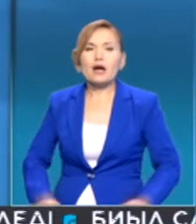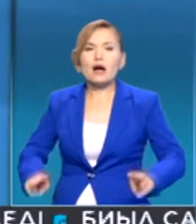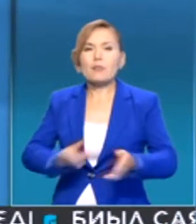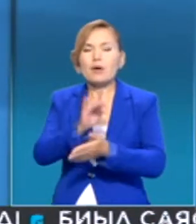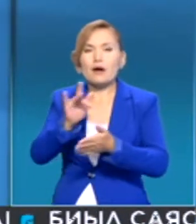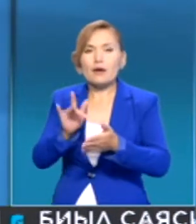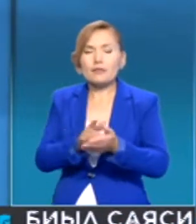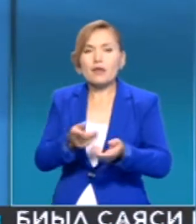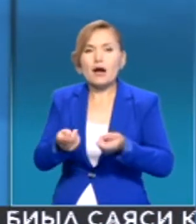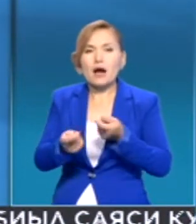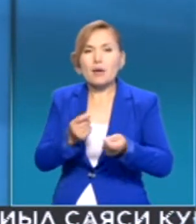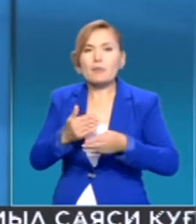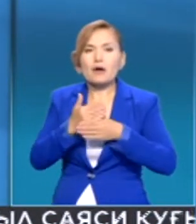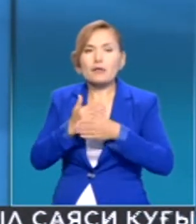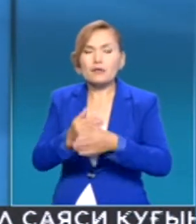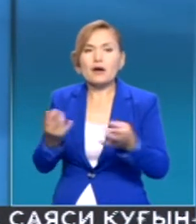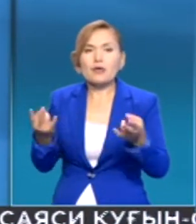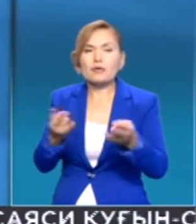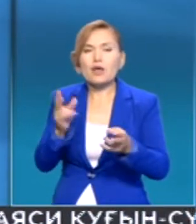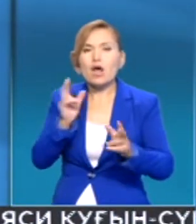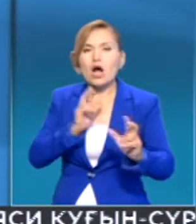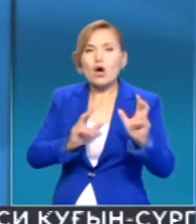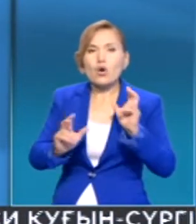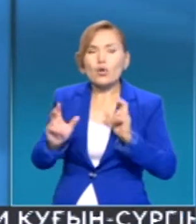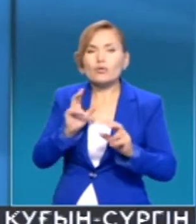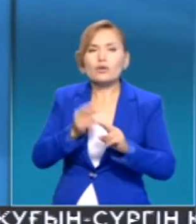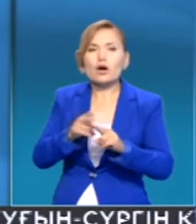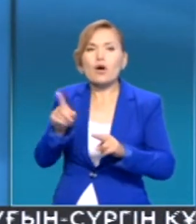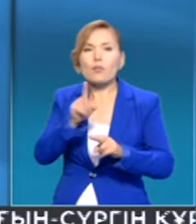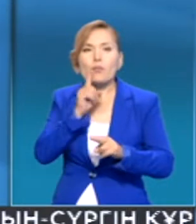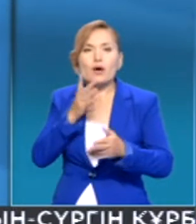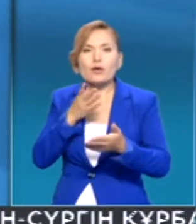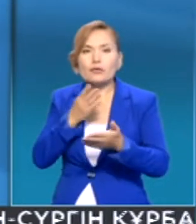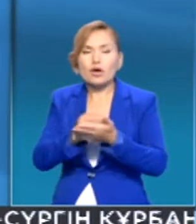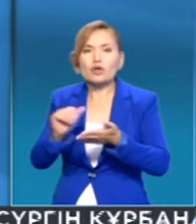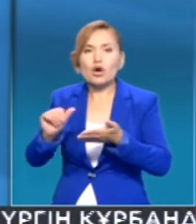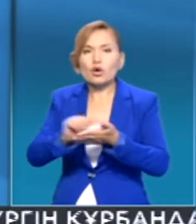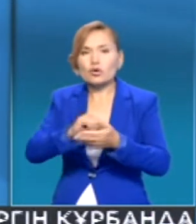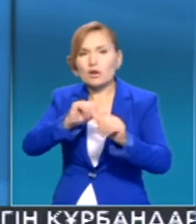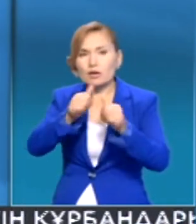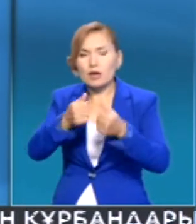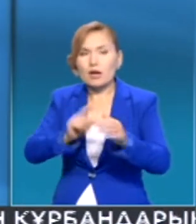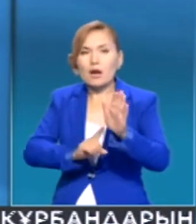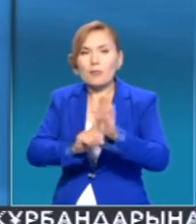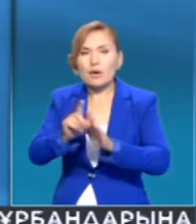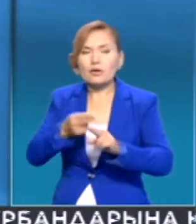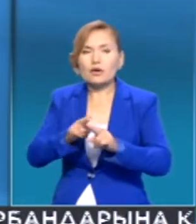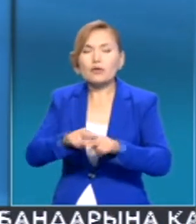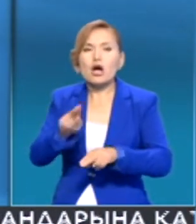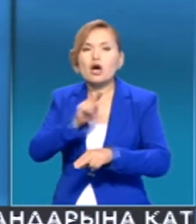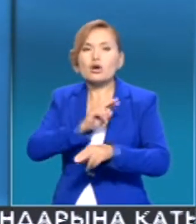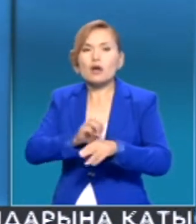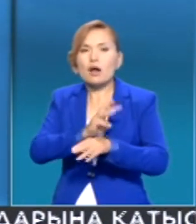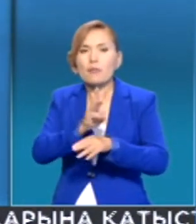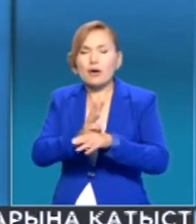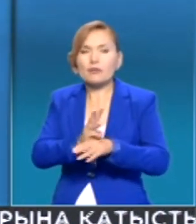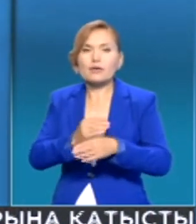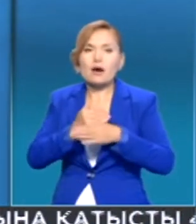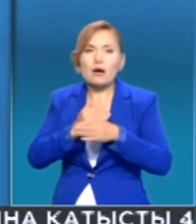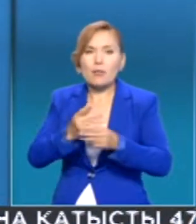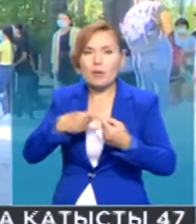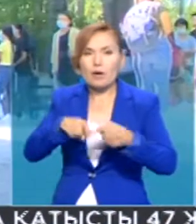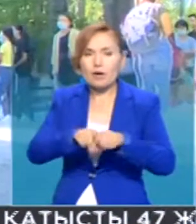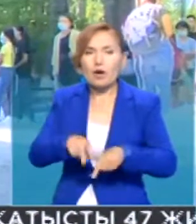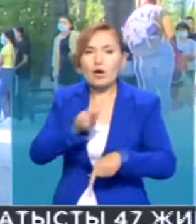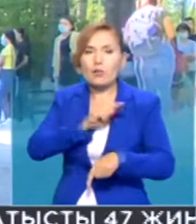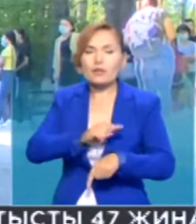Нұрсұлтан әкімдігі әлеуметтік көмекке мұқтаж студенттердің оқу ақысын төлеу үшін құжат қабылдауды бастады. Жұмыспен қамту және әлеуметтік қорғау басқармасы бұл